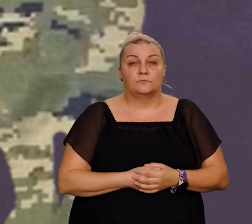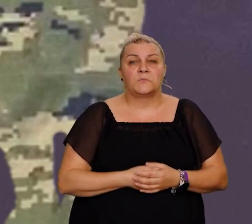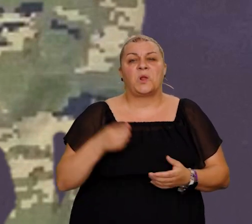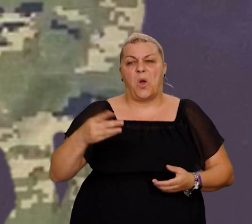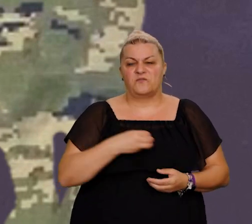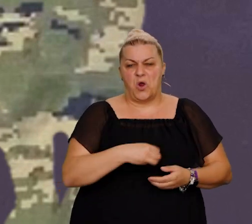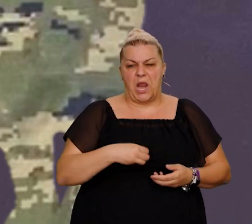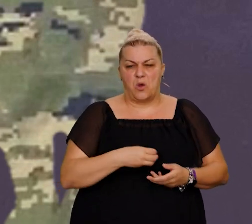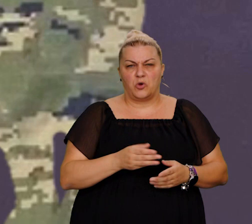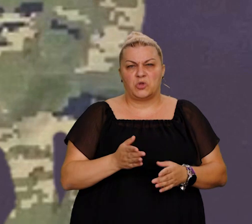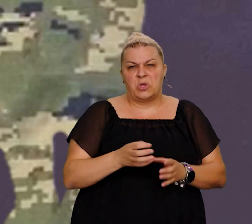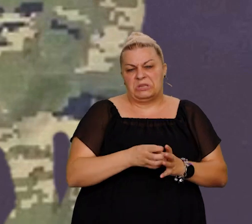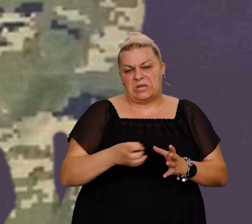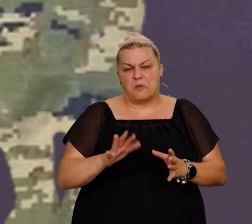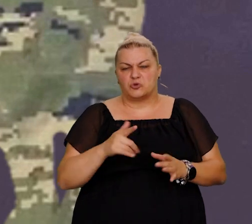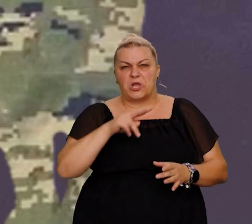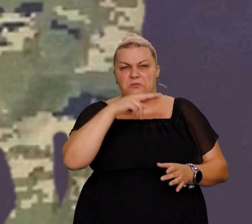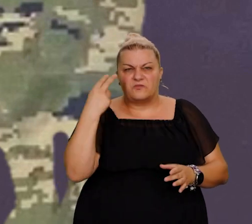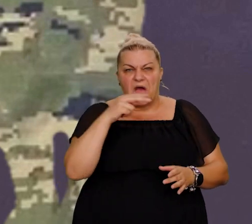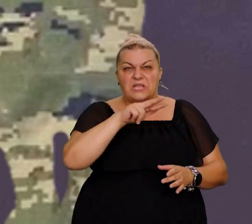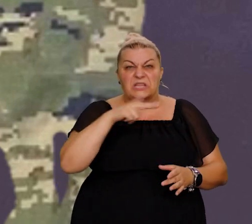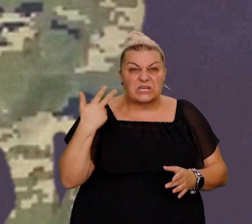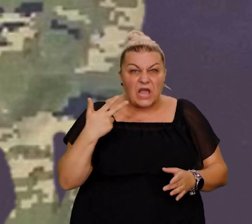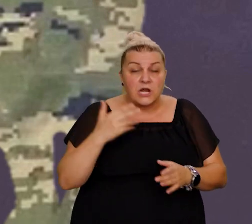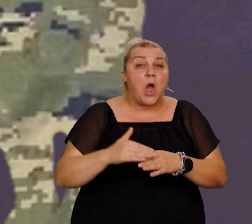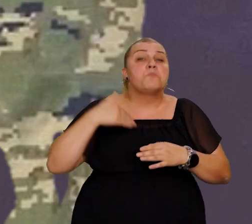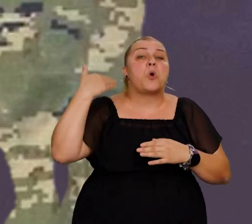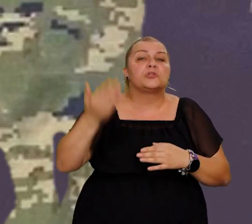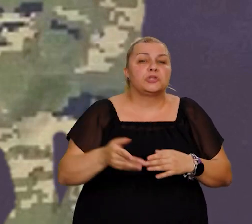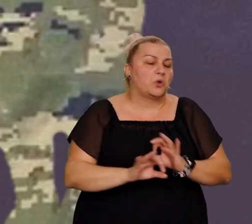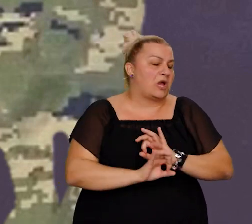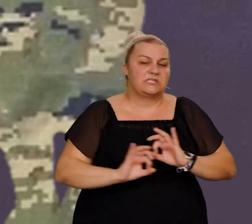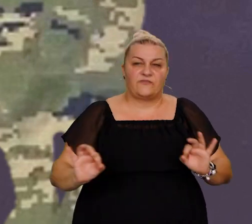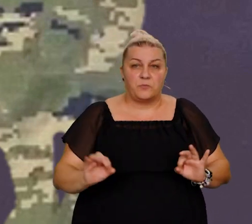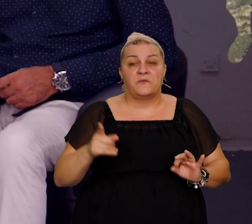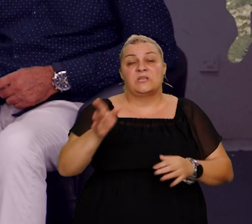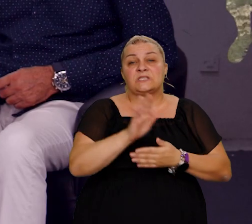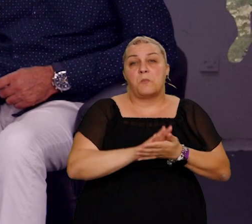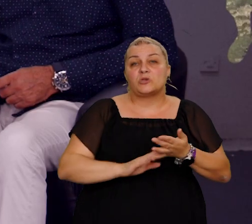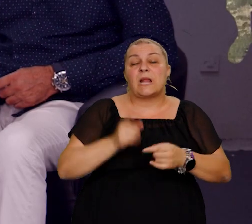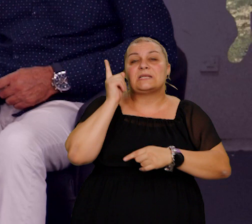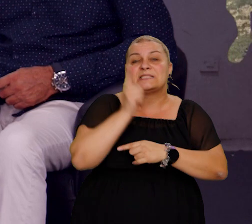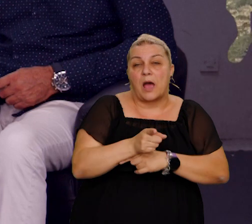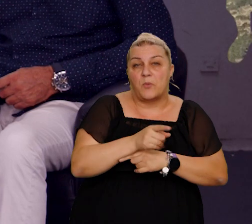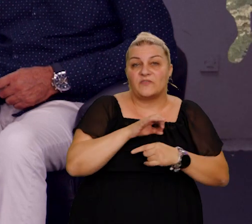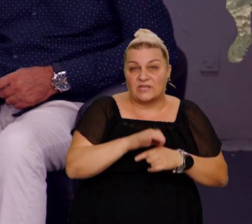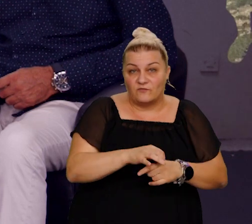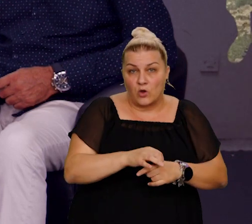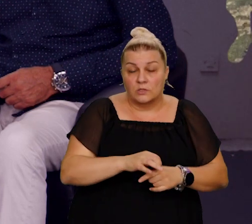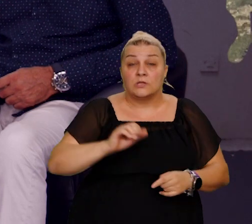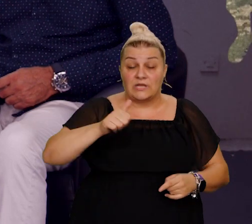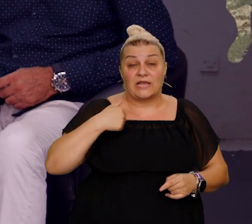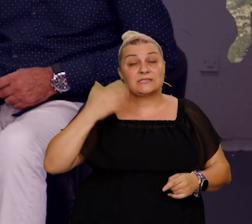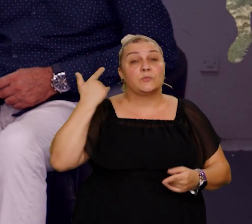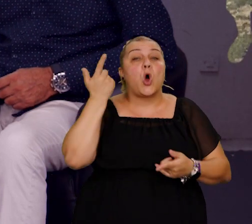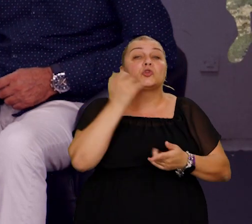Ta neugodnost je trajala možda neka 2-3 dana i iza toga je bilo sve najnormalnije. Iza toga postajete zapovjednik voda u tom dijelu? Bio sam od